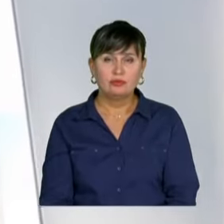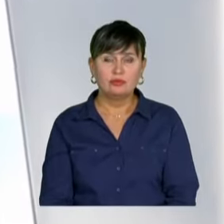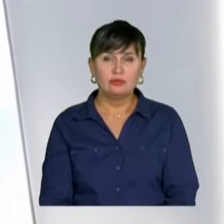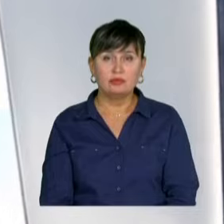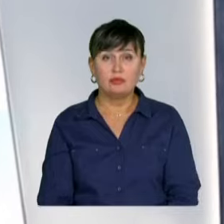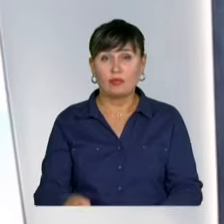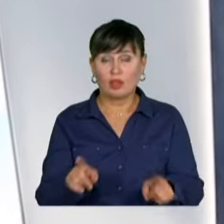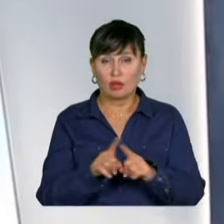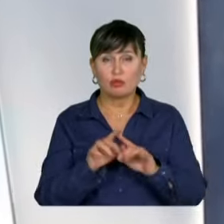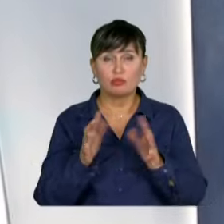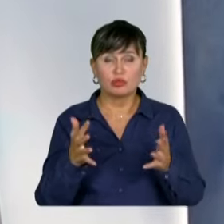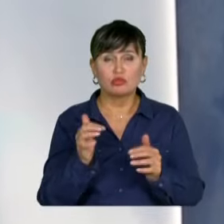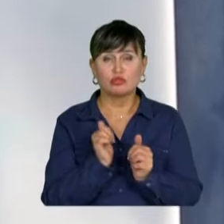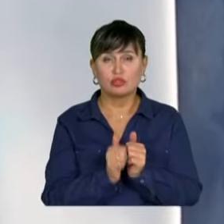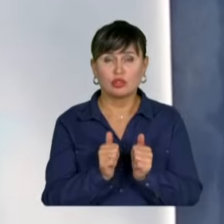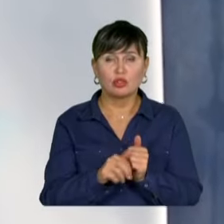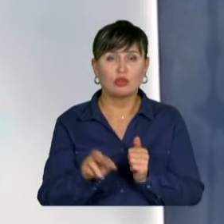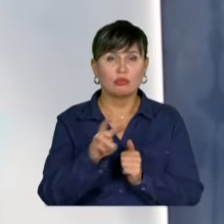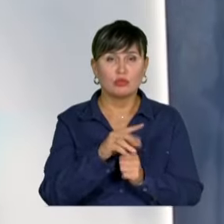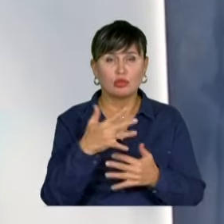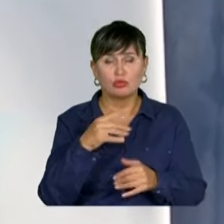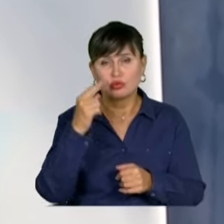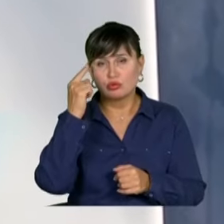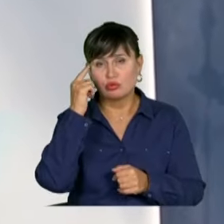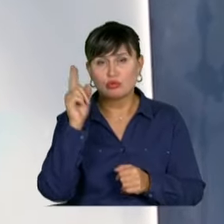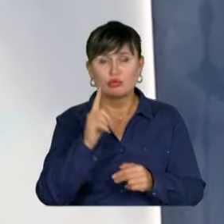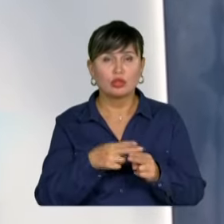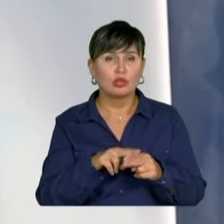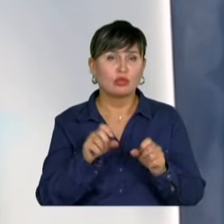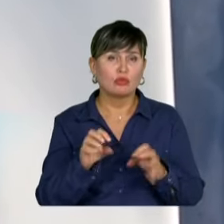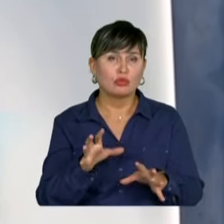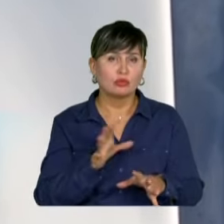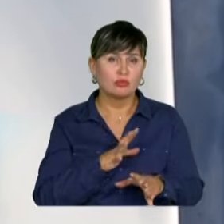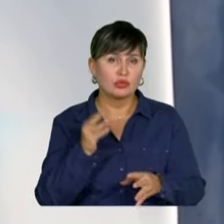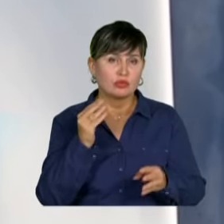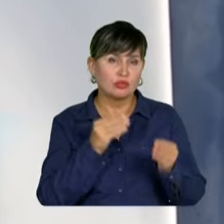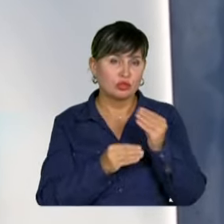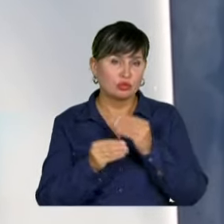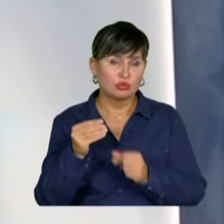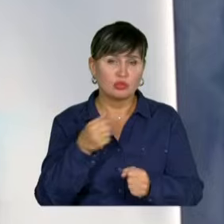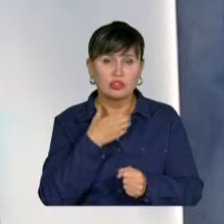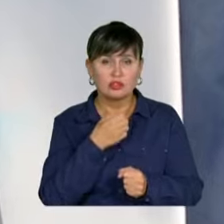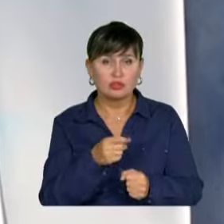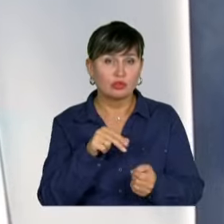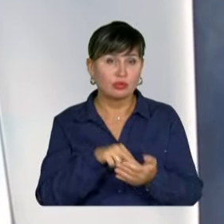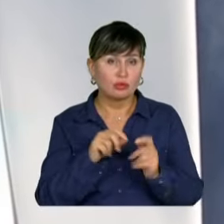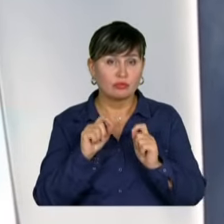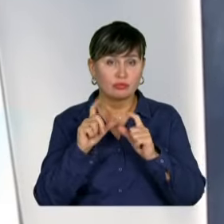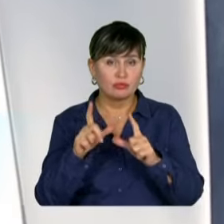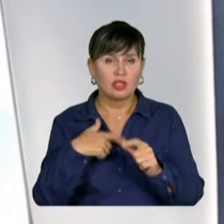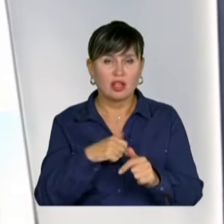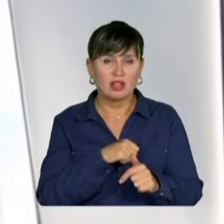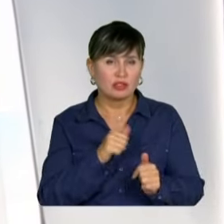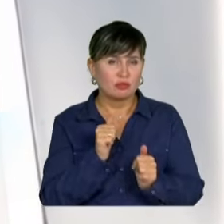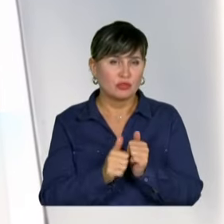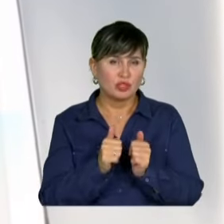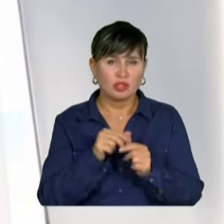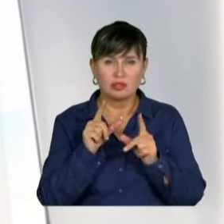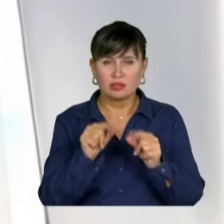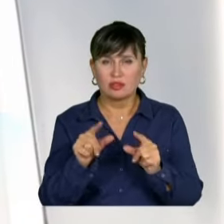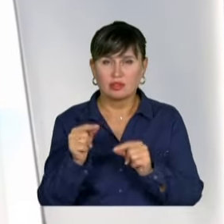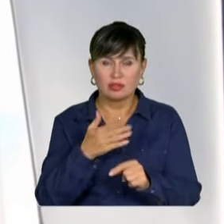Такое происходит часто, и мы уже задумываемся о том, что это может быть искусственный дефицит. Так как цены значительно поднялись, я сам не часто выезжаю, но по